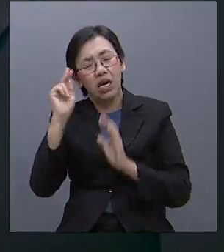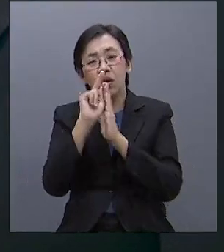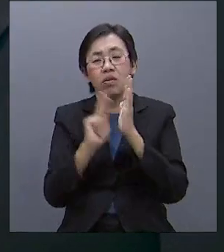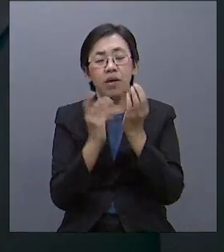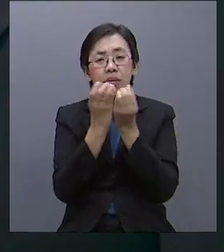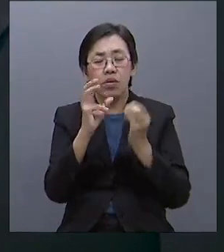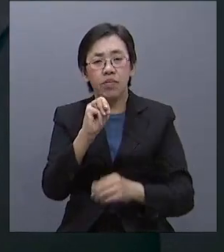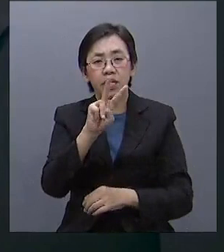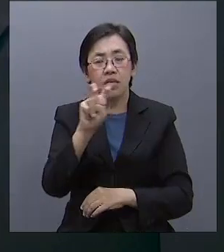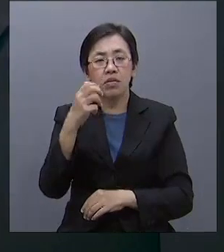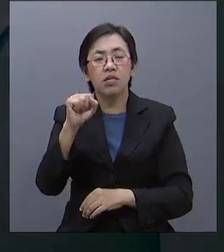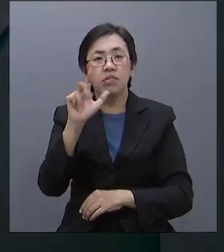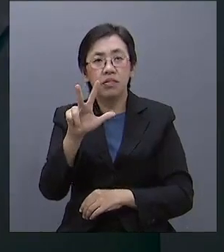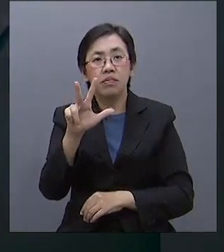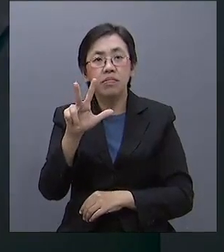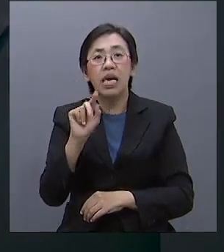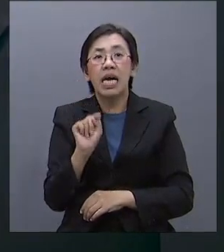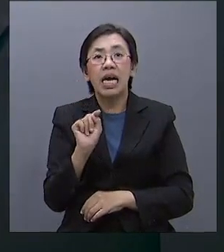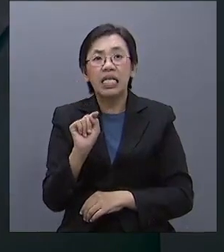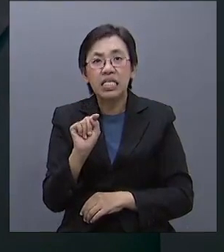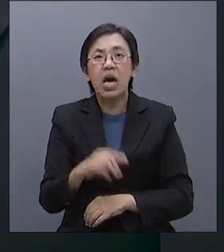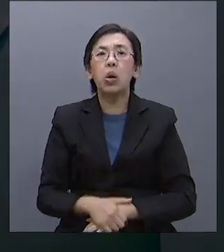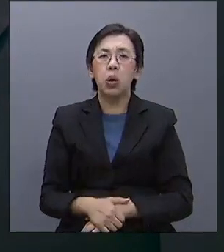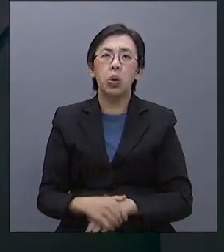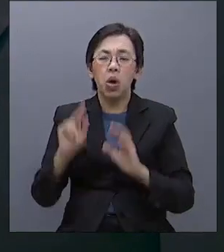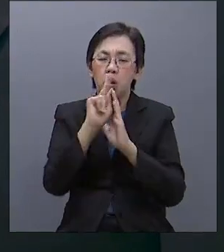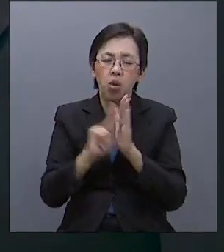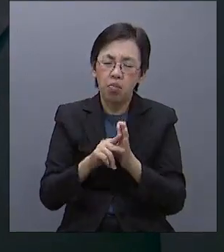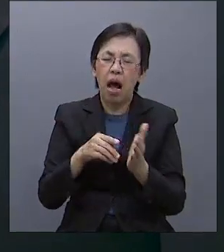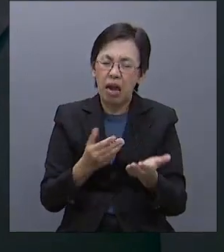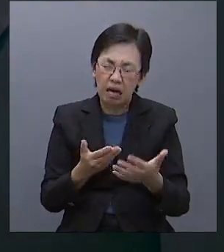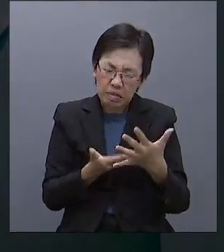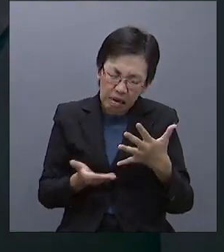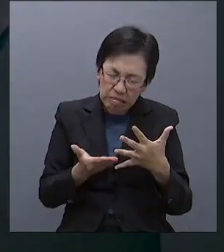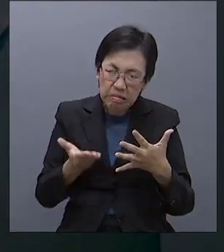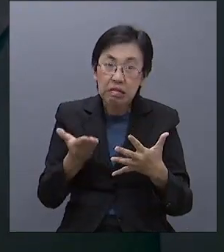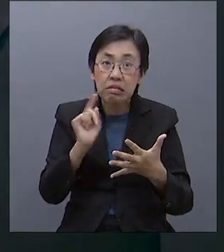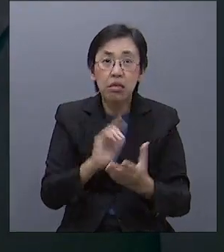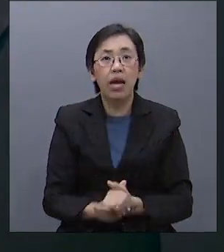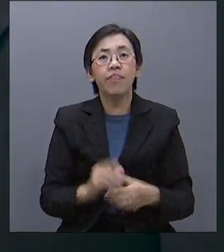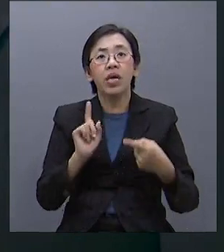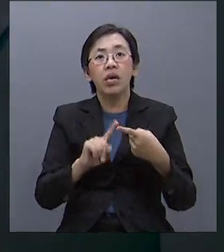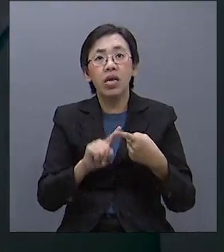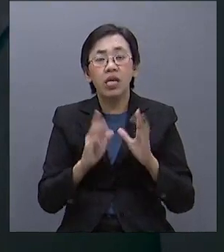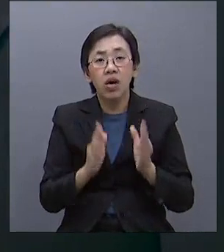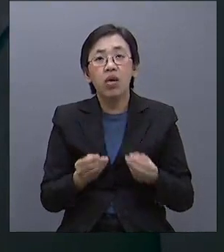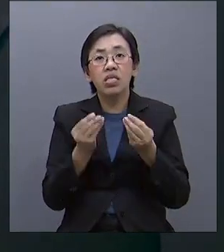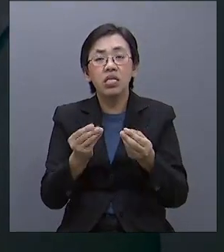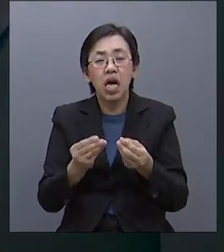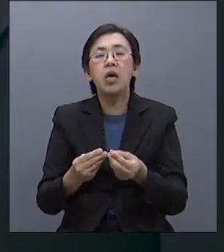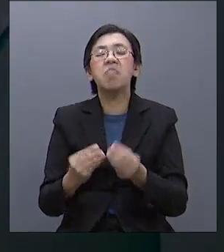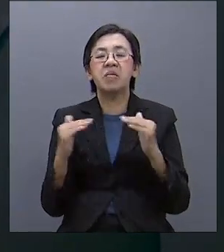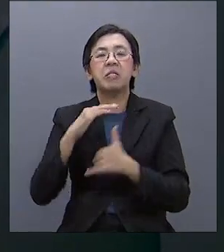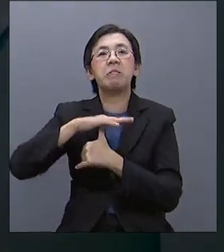า213เนี่ยอันนี้จะต้องฝ่าด่านกฎหมายหลายด่านทีเดียวค่ะตั้งแต่ด่านแรกนั่นก็คือผู้ยื่นคำร้องต้องเป็นผู้ถูกละ